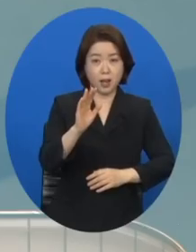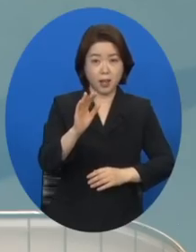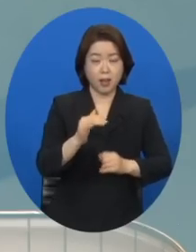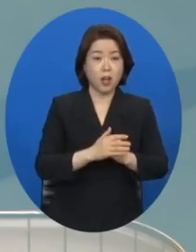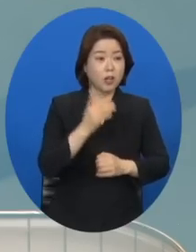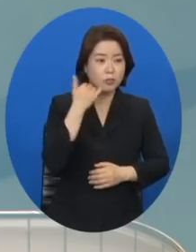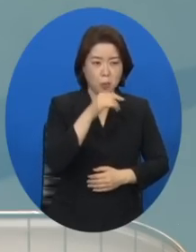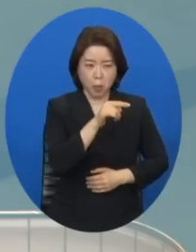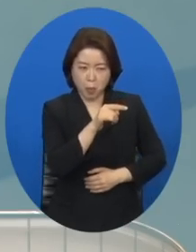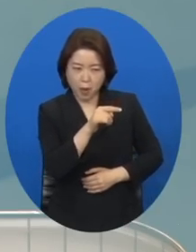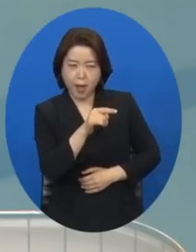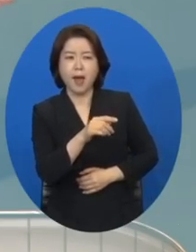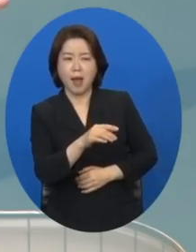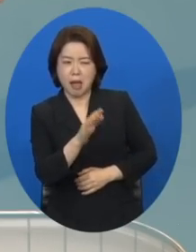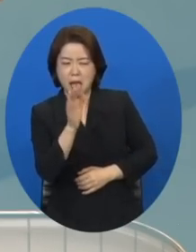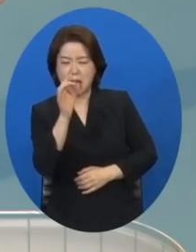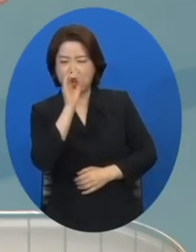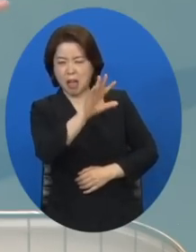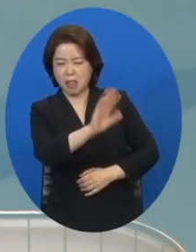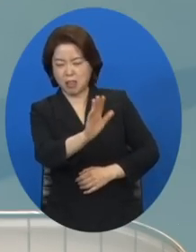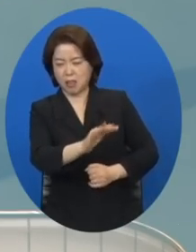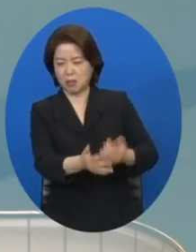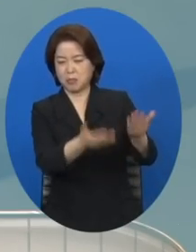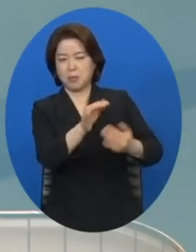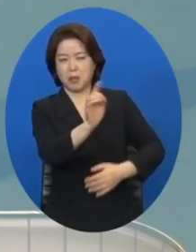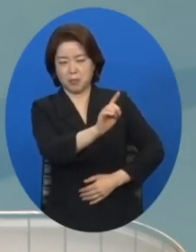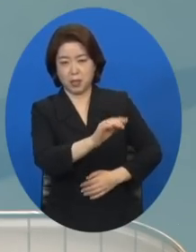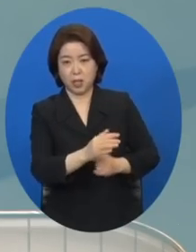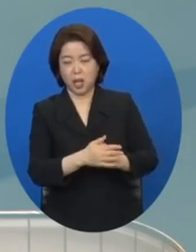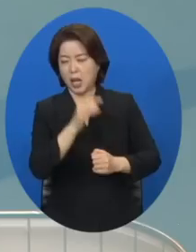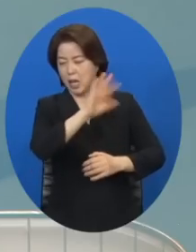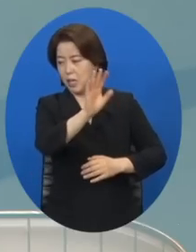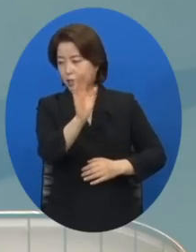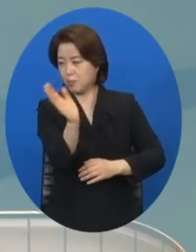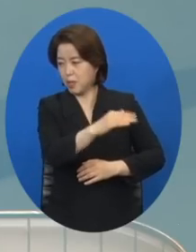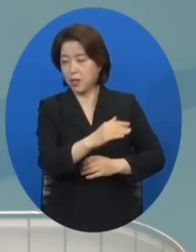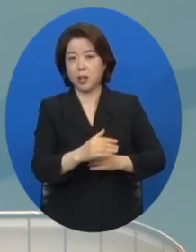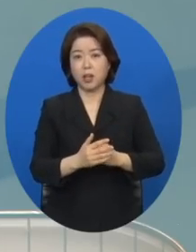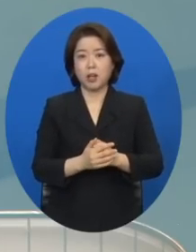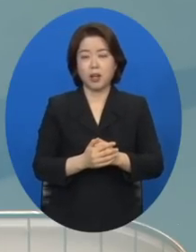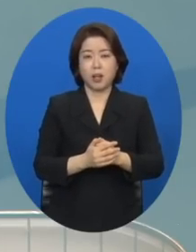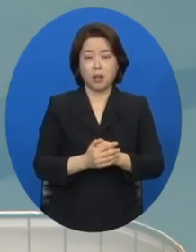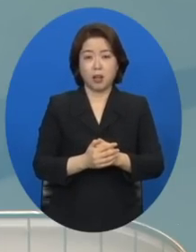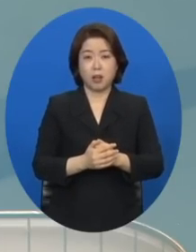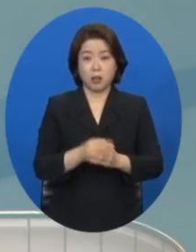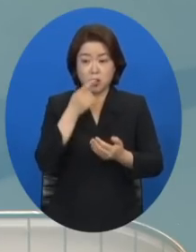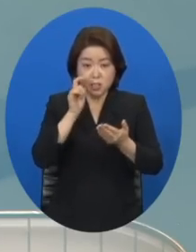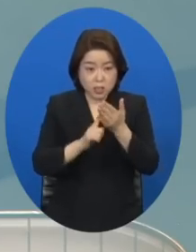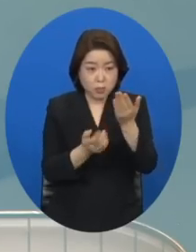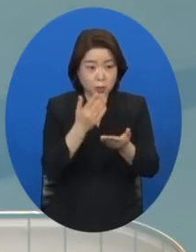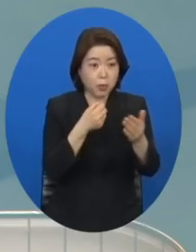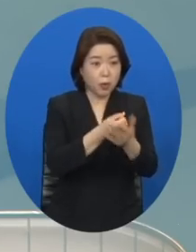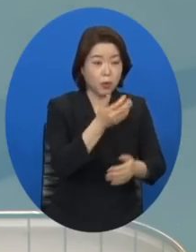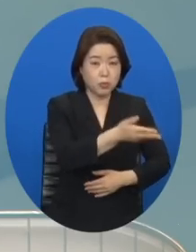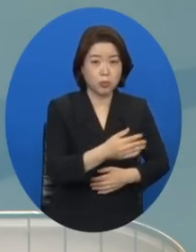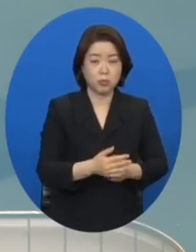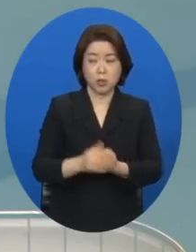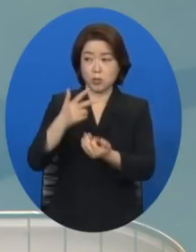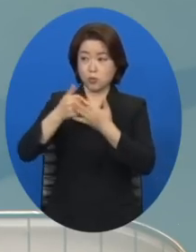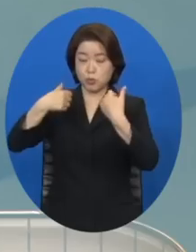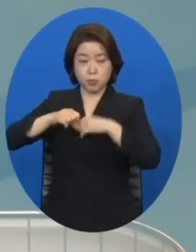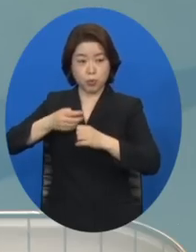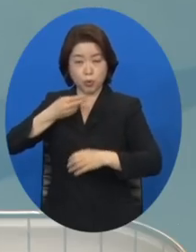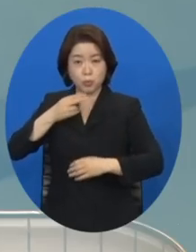그냥 아 저 사람은 안 돼 저 사람은 안 되는 거야 성급한 결론 주님도 포기하지 않으셨고